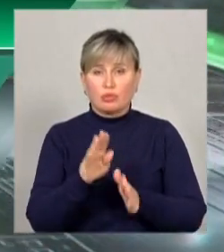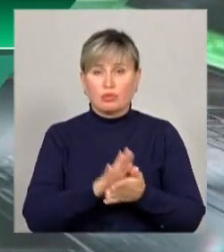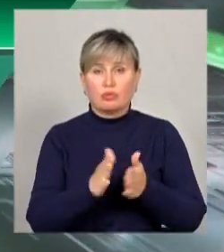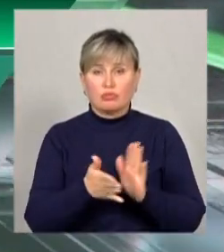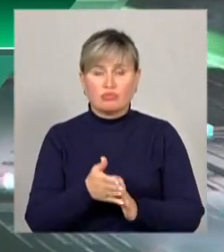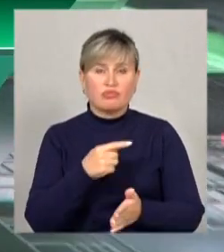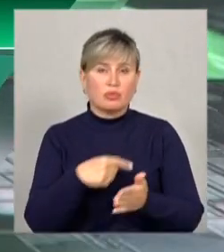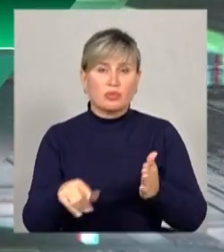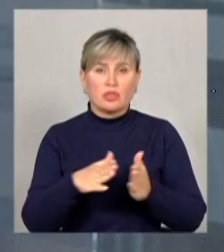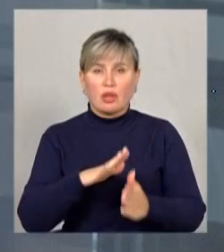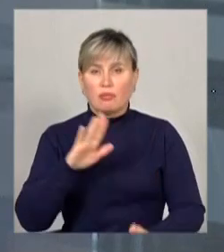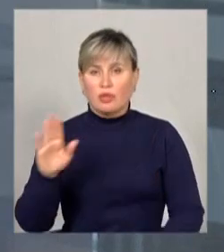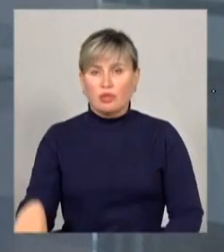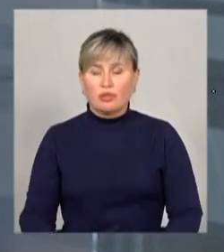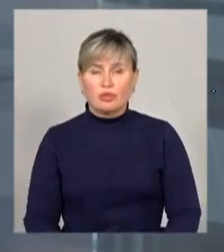был выписан домой.